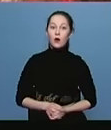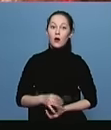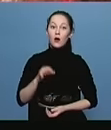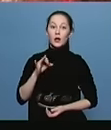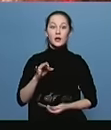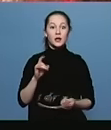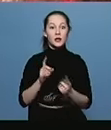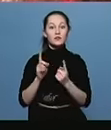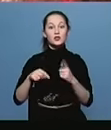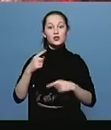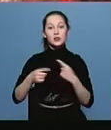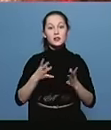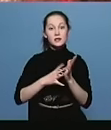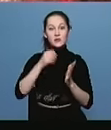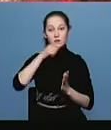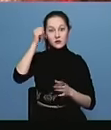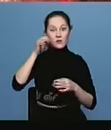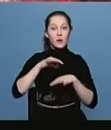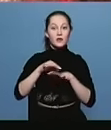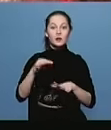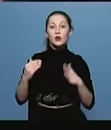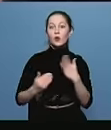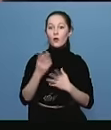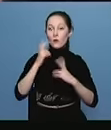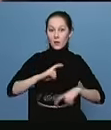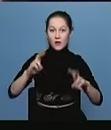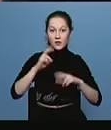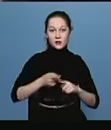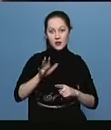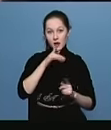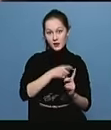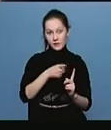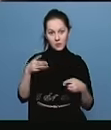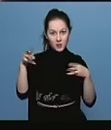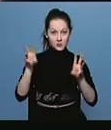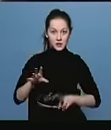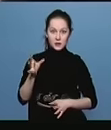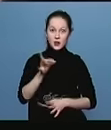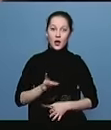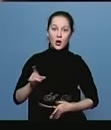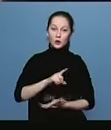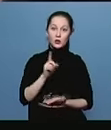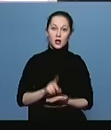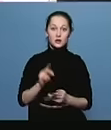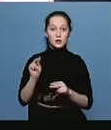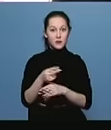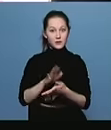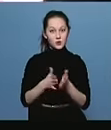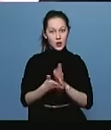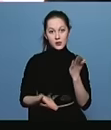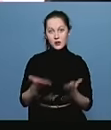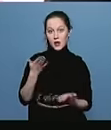через 9 месяцев контрольный комитет проведет новую проверку. За это время администрация района должна исправить ситуацию. Если